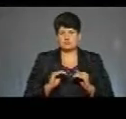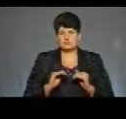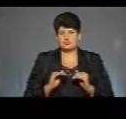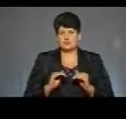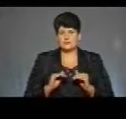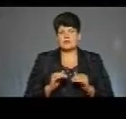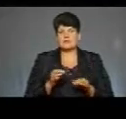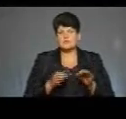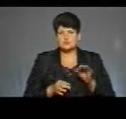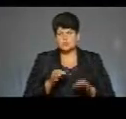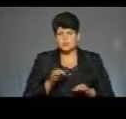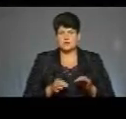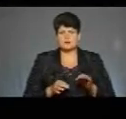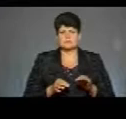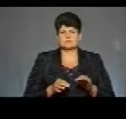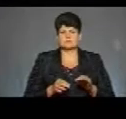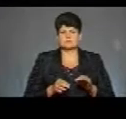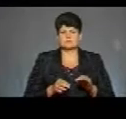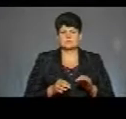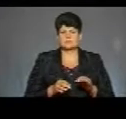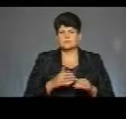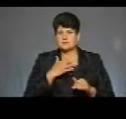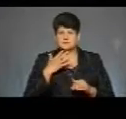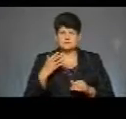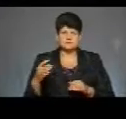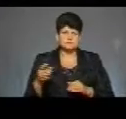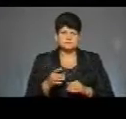в судових інстанціях. Неодноразово